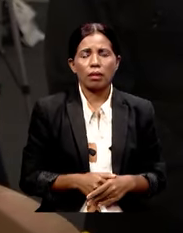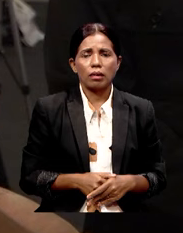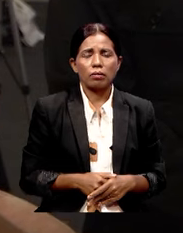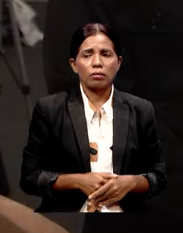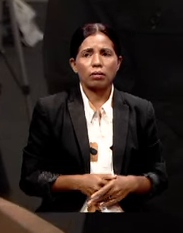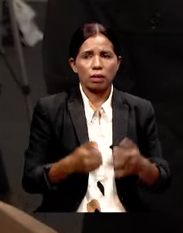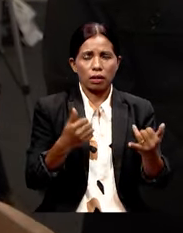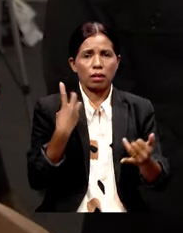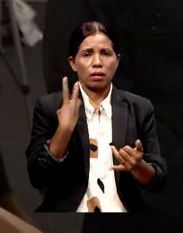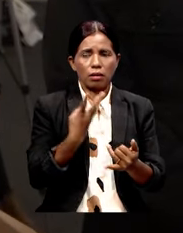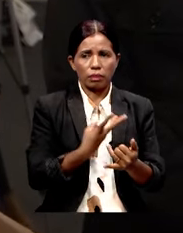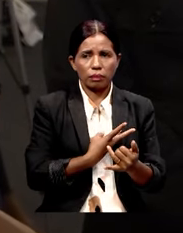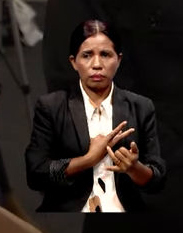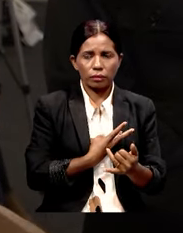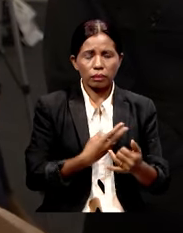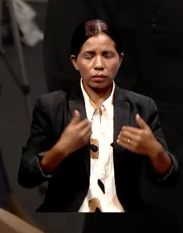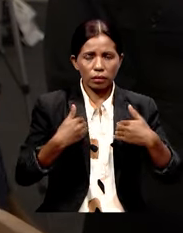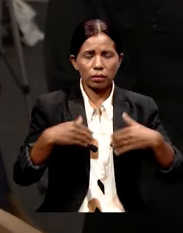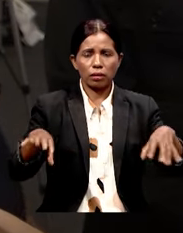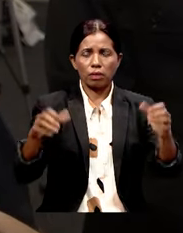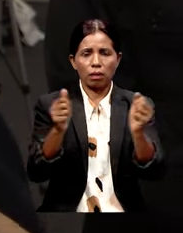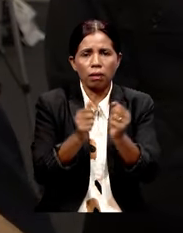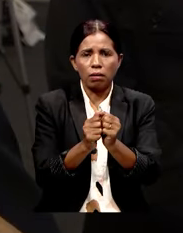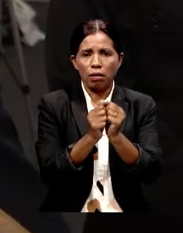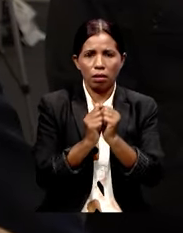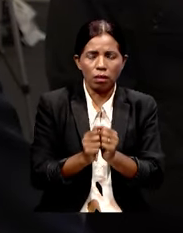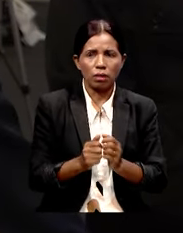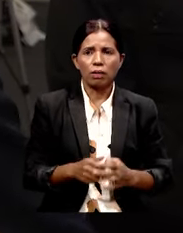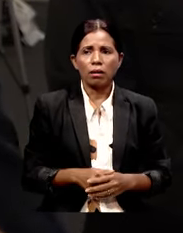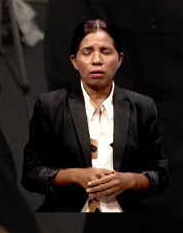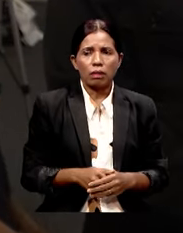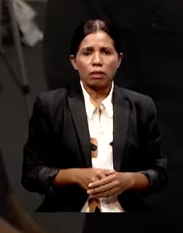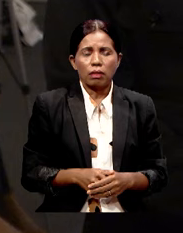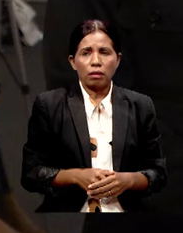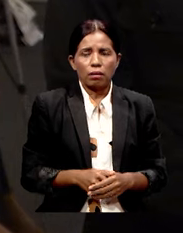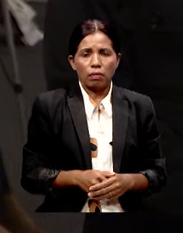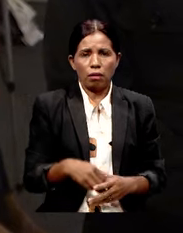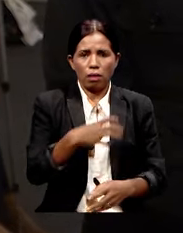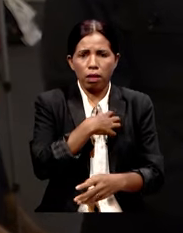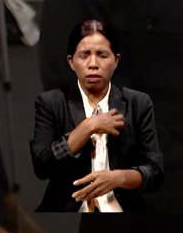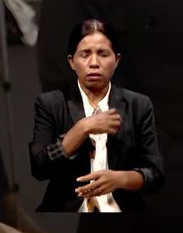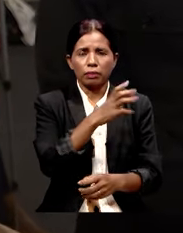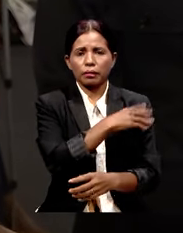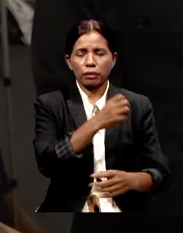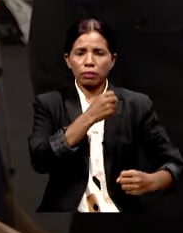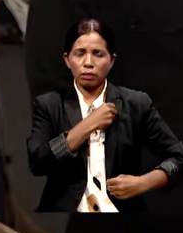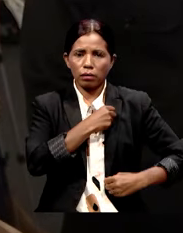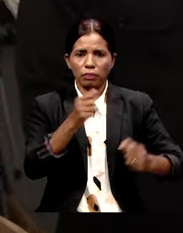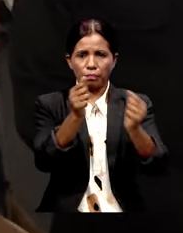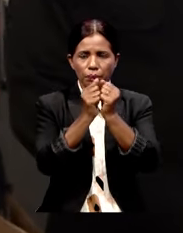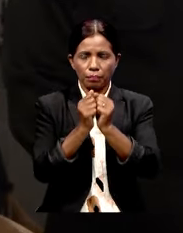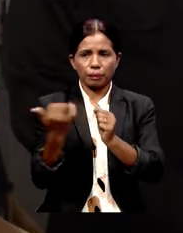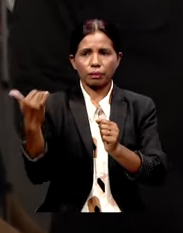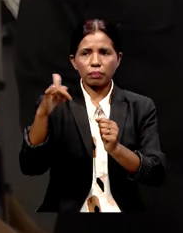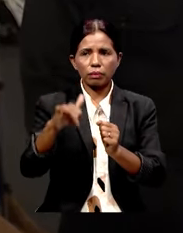Oh, ini nih maka iha orang usir komisar kanor siram komisar kanor nih bema PNT lah, FFDT lah mutuk. Siram